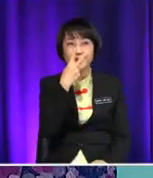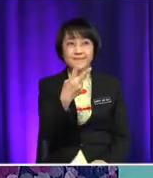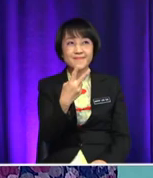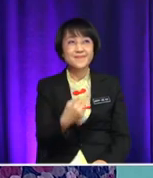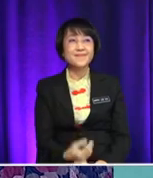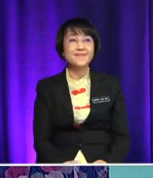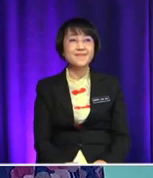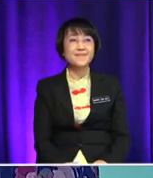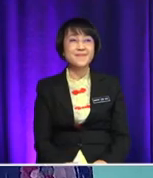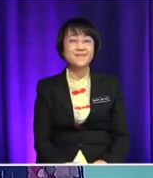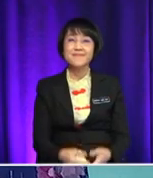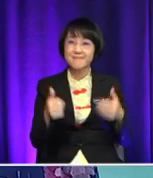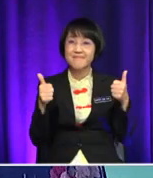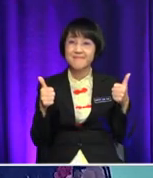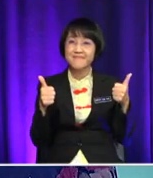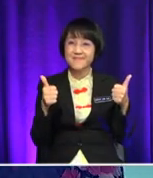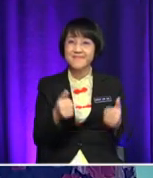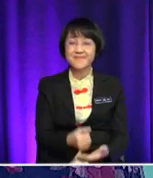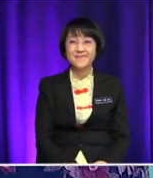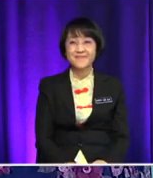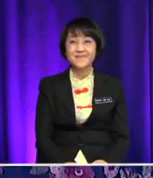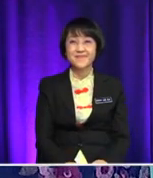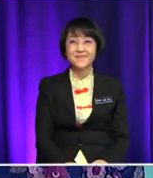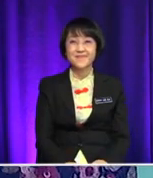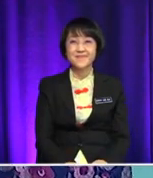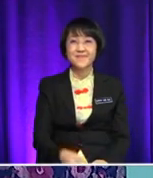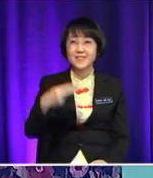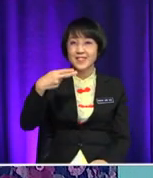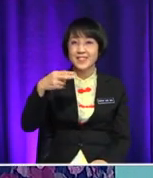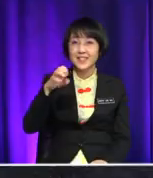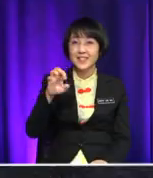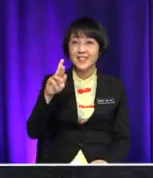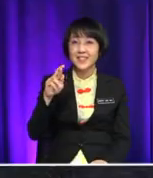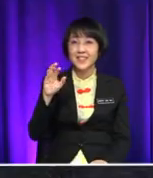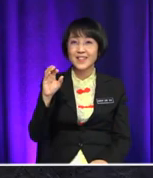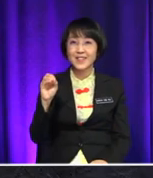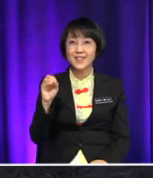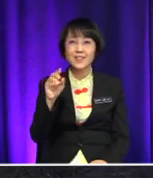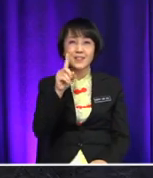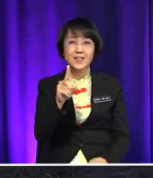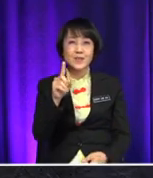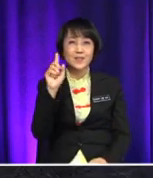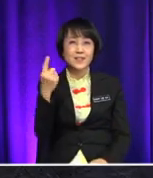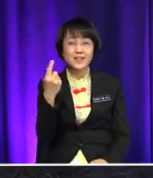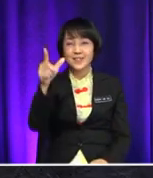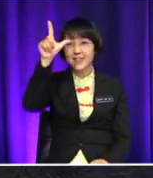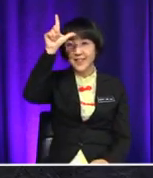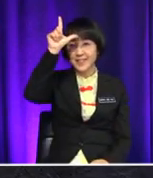Kita satu-satunya hero yang ada berapa bintang untuk hidup terlebih dahulu